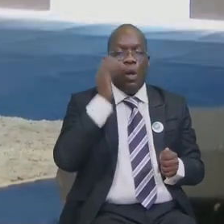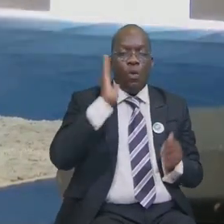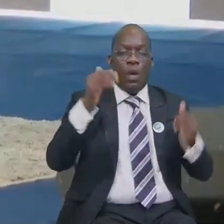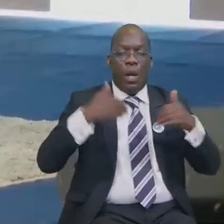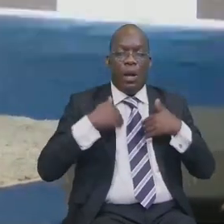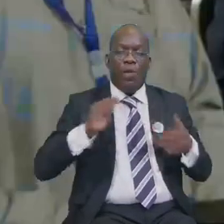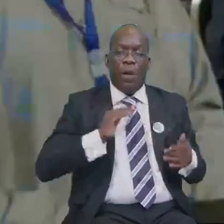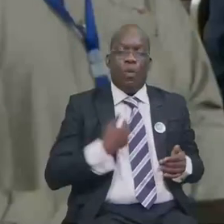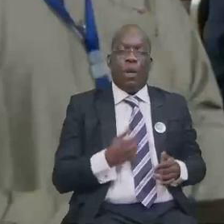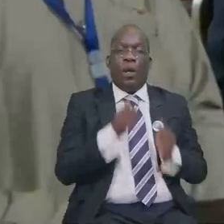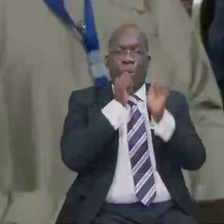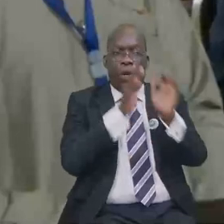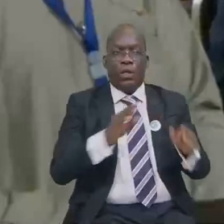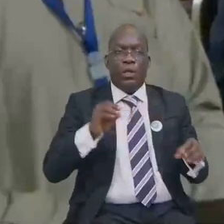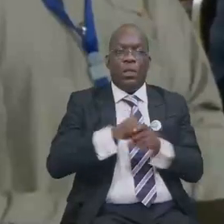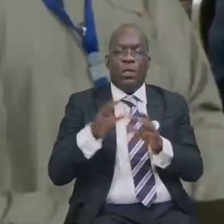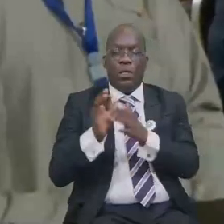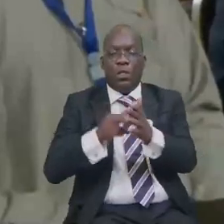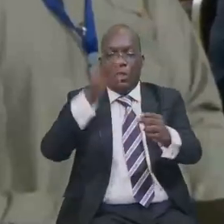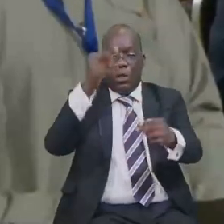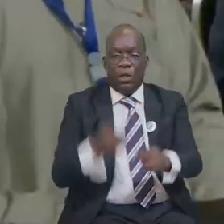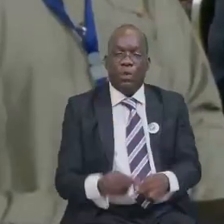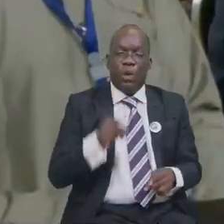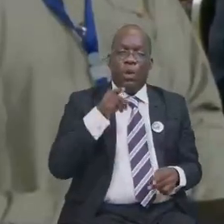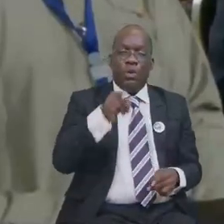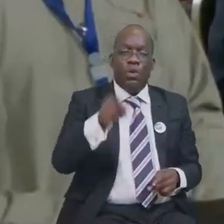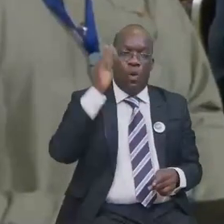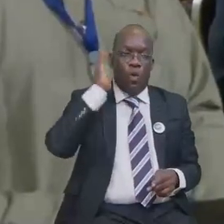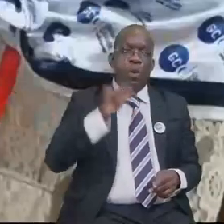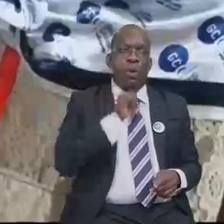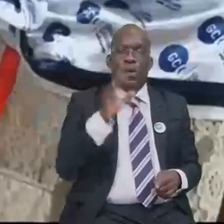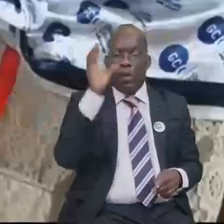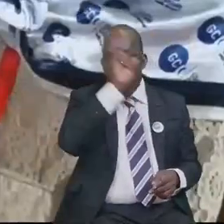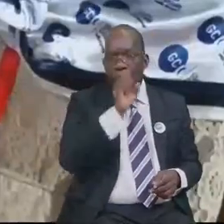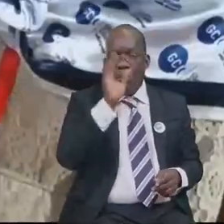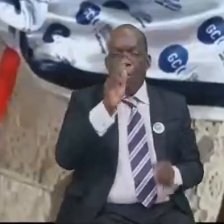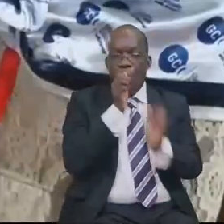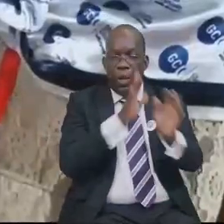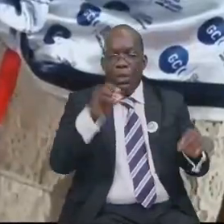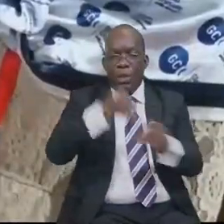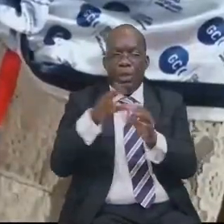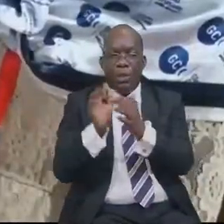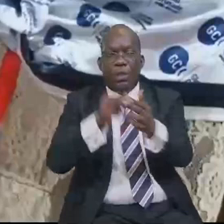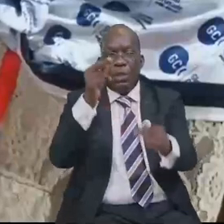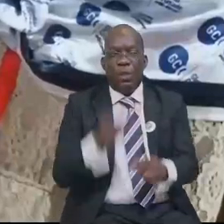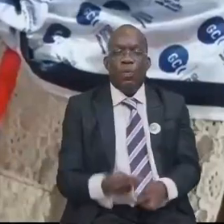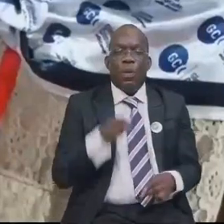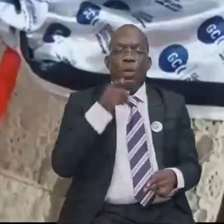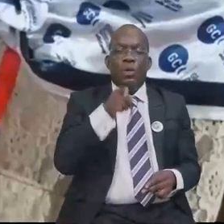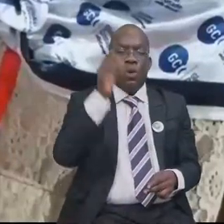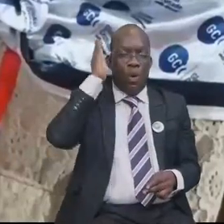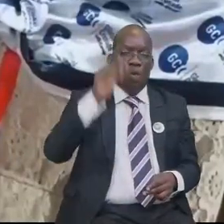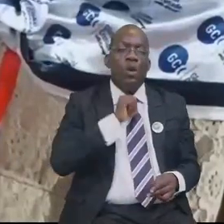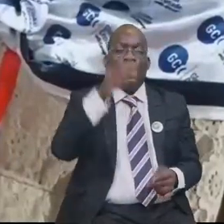récompense au nom de Jésus. Tu ne manqueras pas ta récompense. Tu